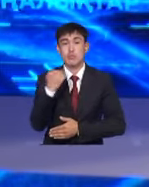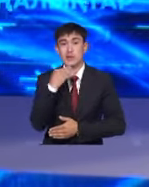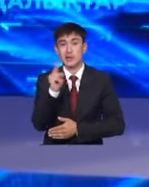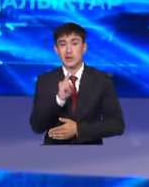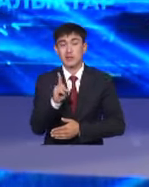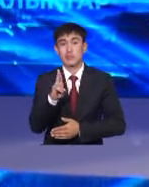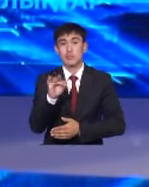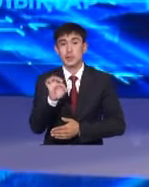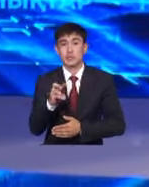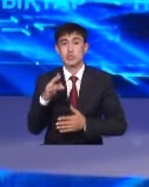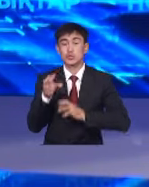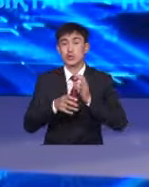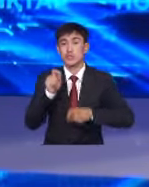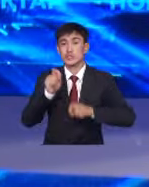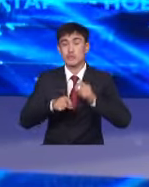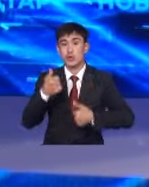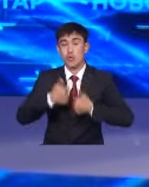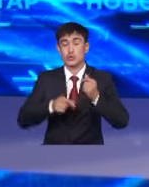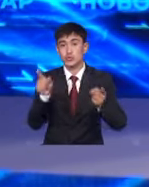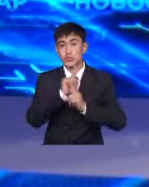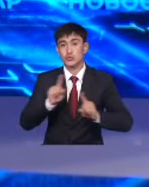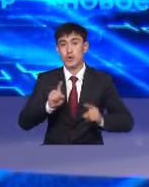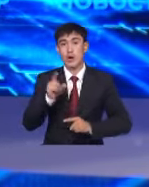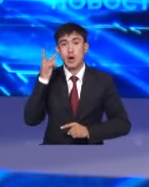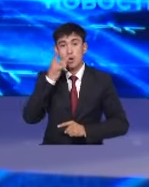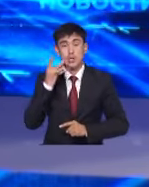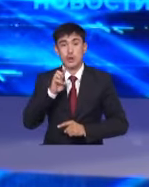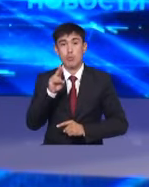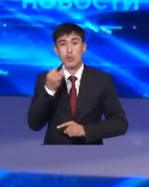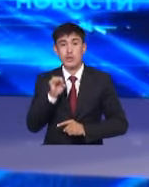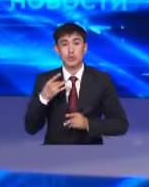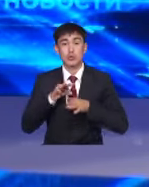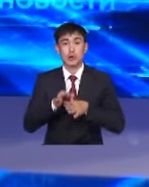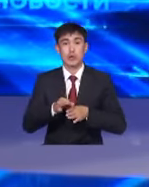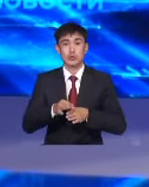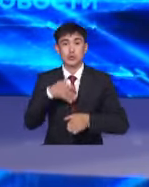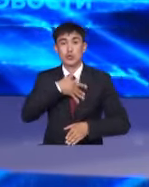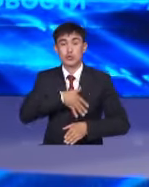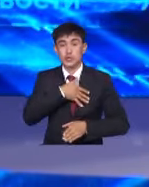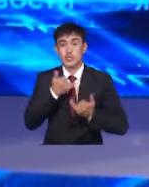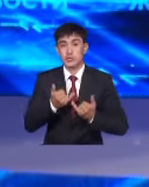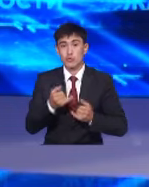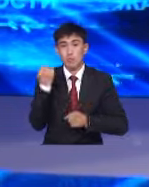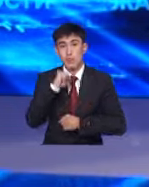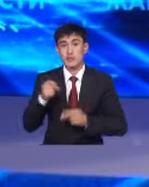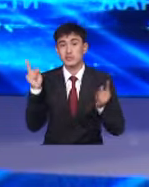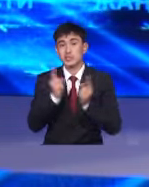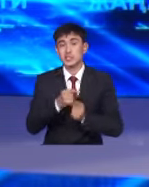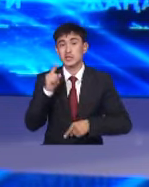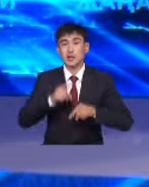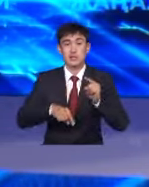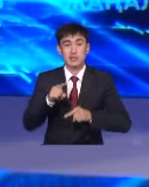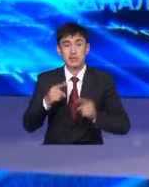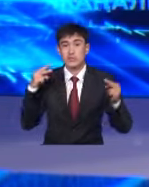гран-при на международном фестивале конкурсе искусства оранжевой Кобулети который проходил в Грузии сегодня Победителей встретили их